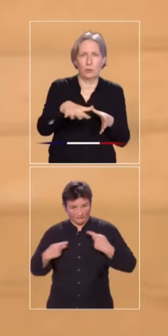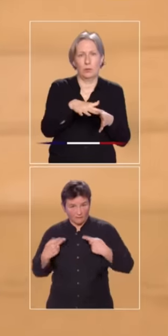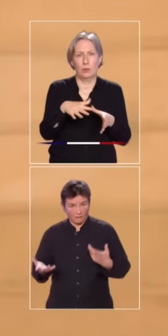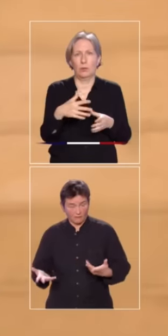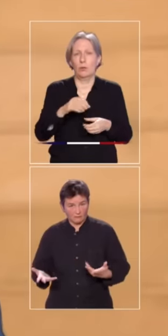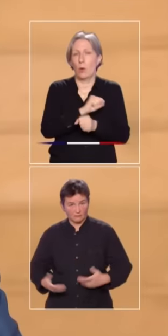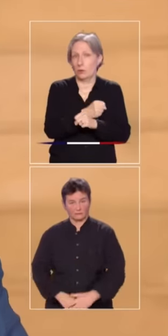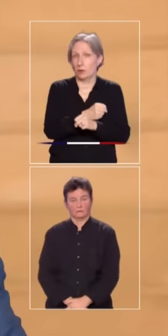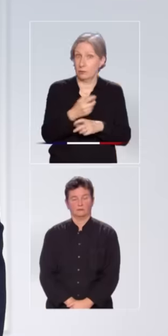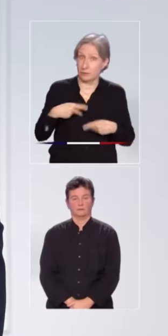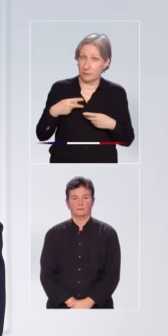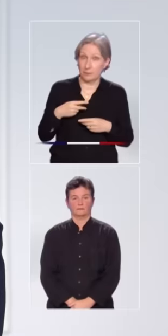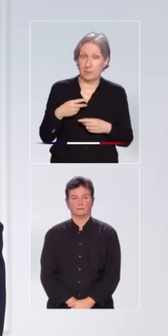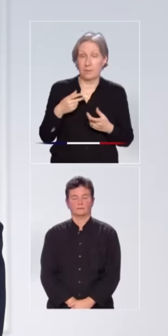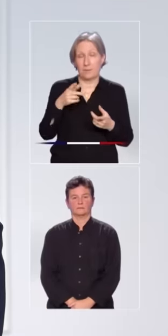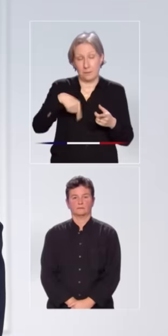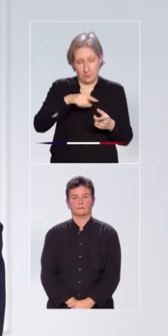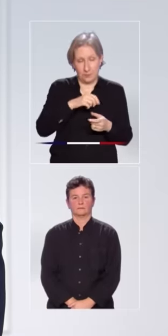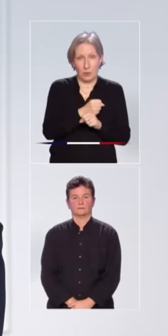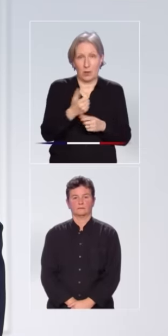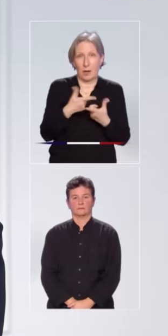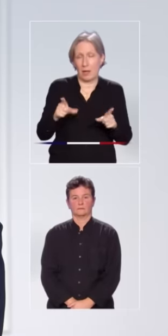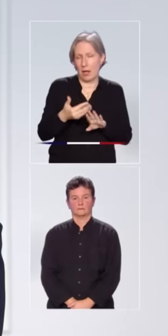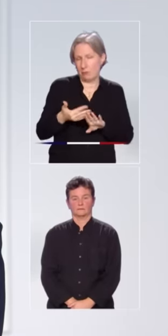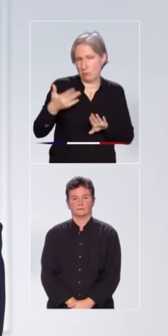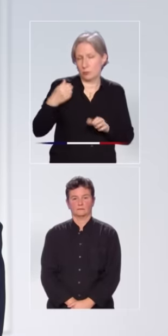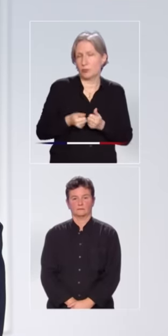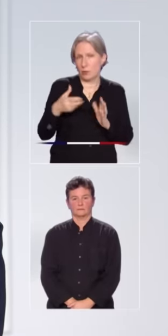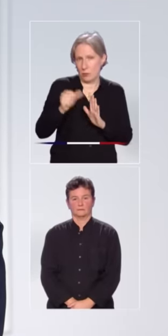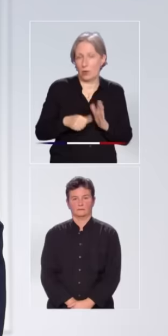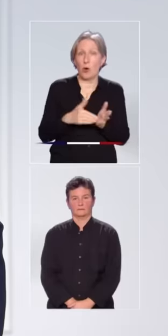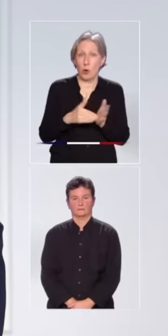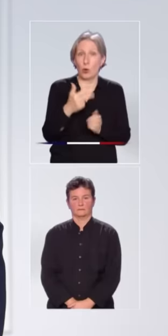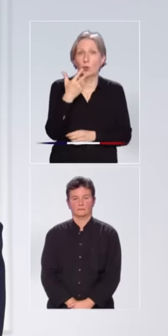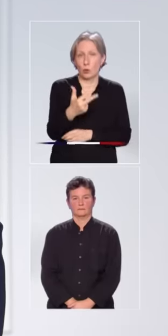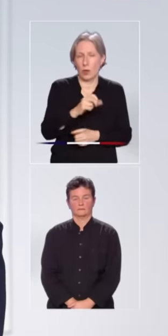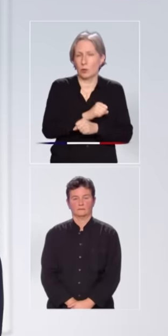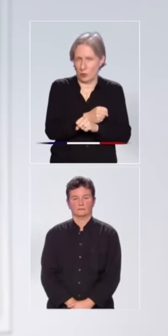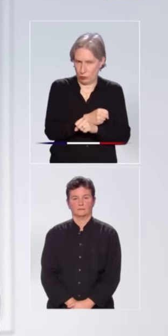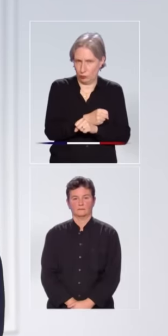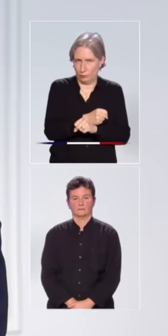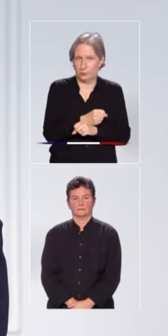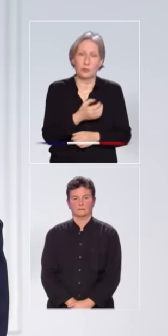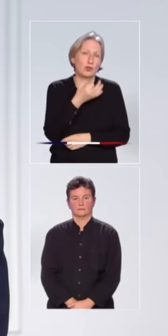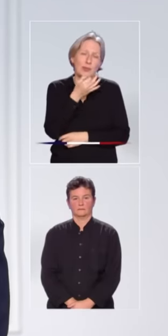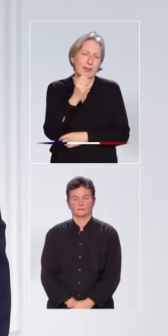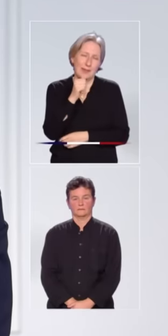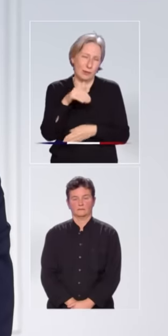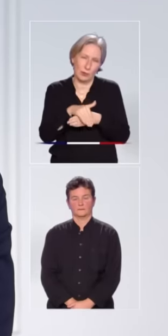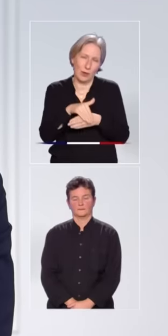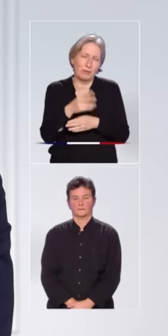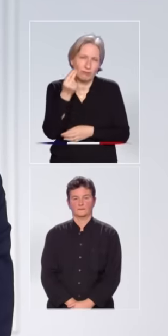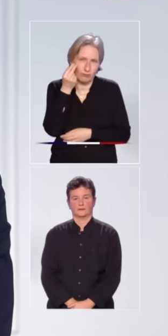nos otages qui ont été libérés ces derniers mois. Nous avons encore en effet 3 otages. Je ne dirai rien ce soir et vous le